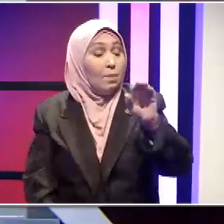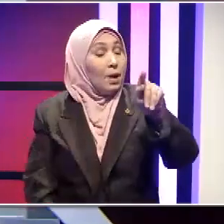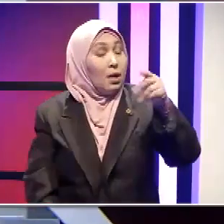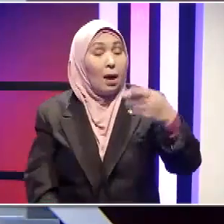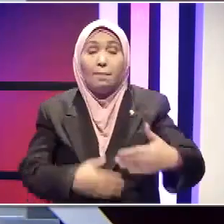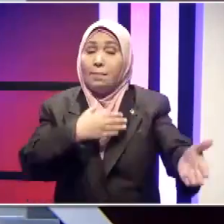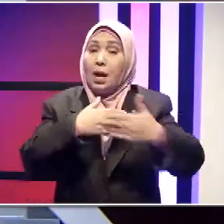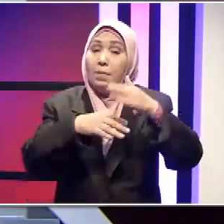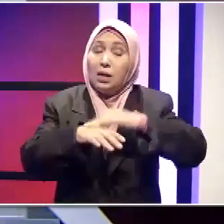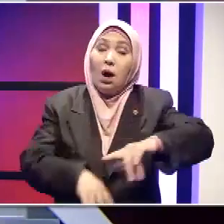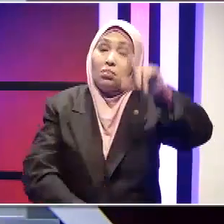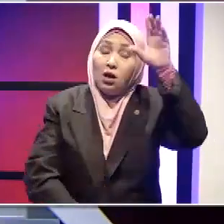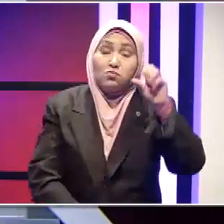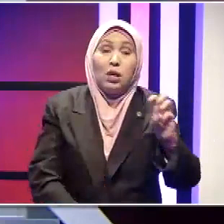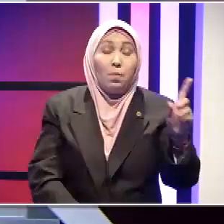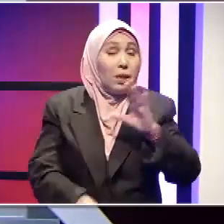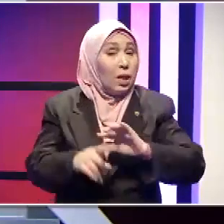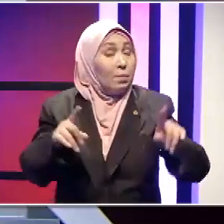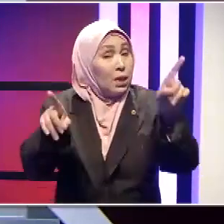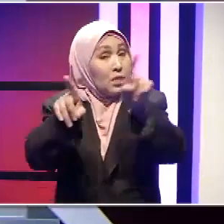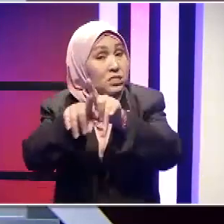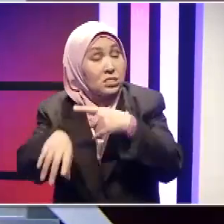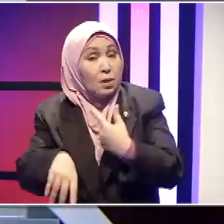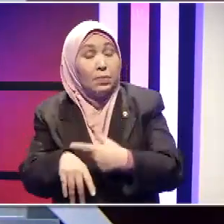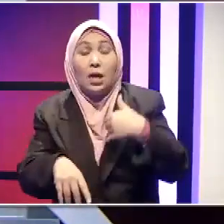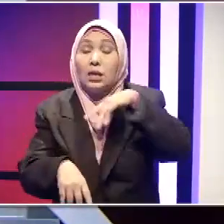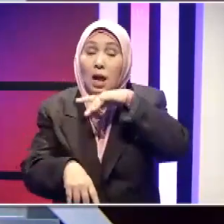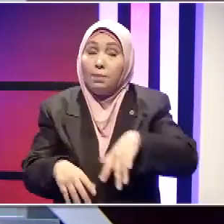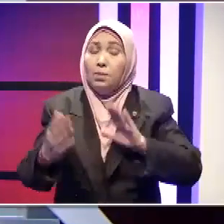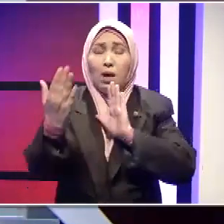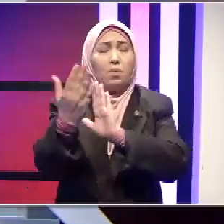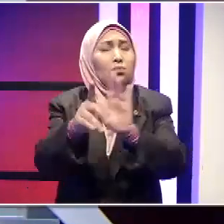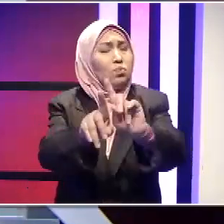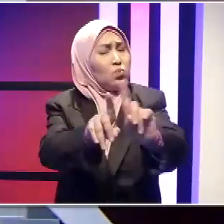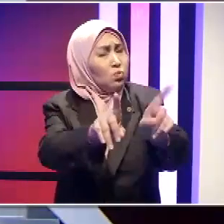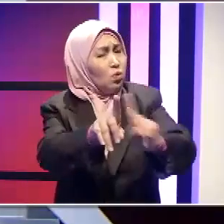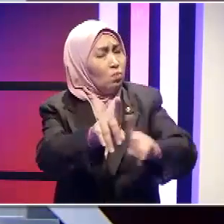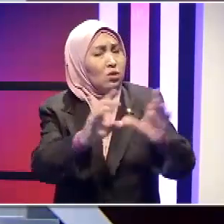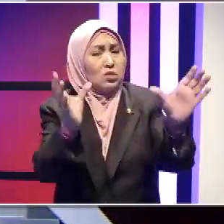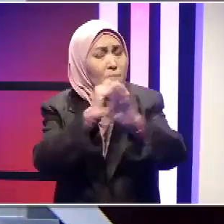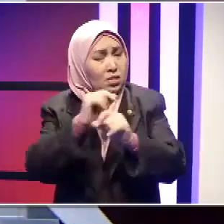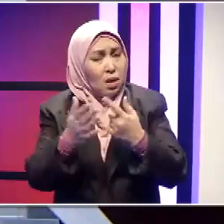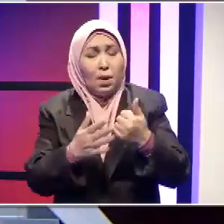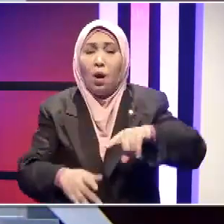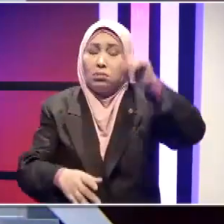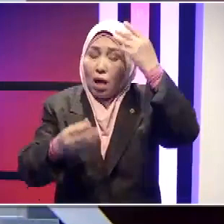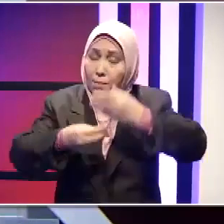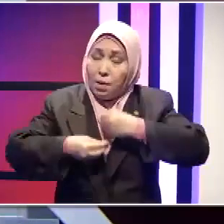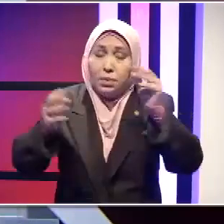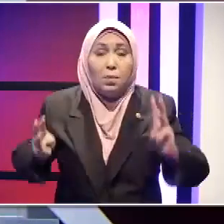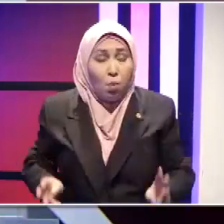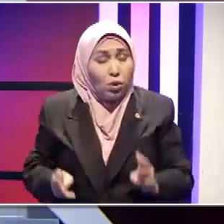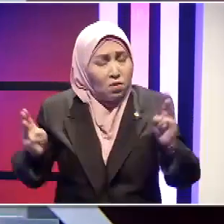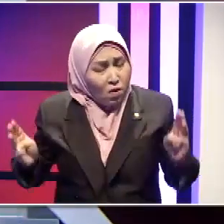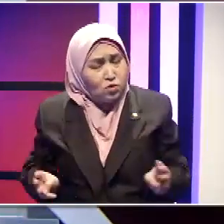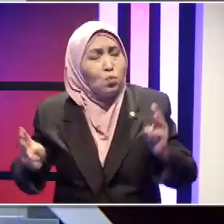kembali kepada Allah subhanahuwata'ala Tetapi dalam aksinya Samen nabi menghadapi pelbagai Lauren sehinggakan Allah memberikan motivasi